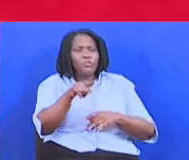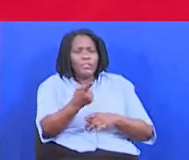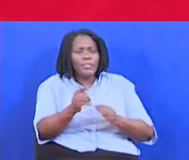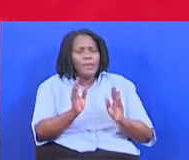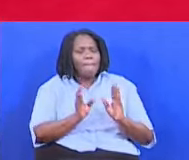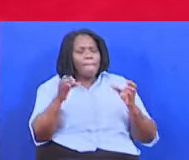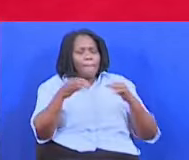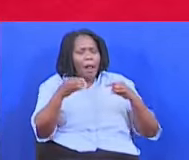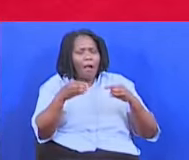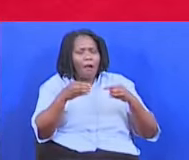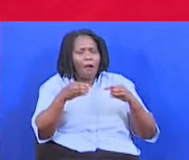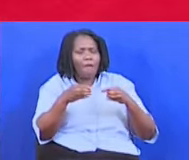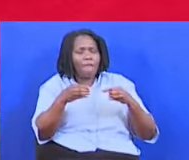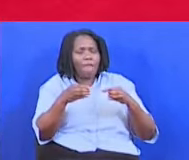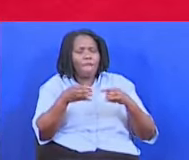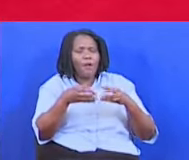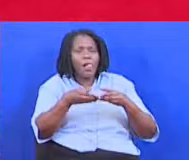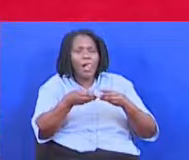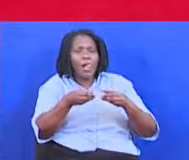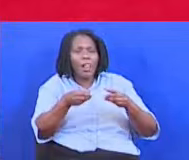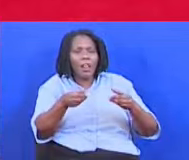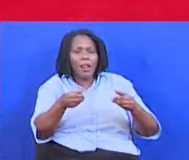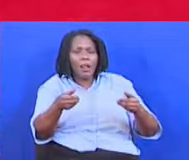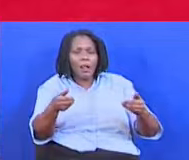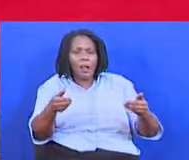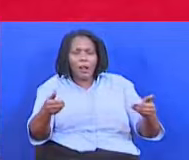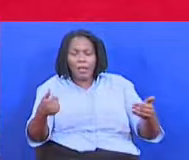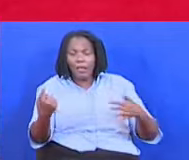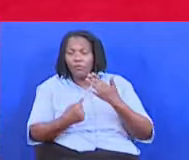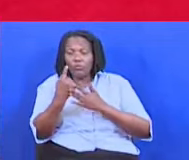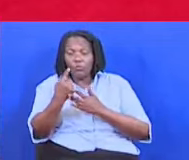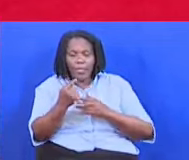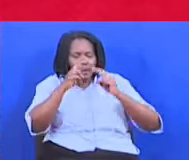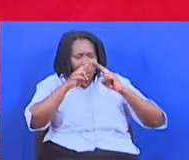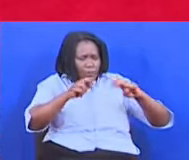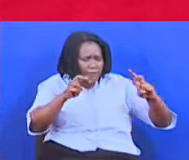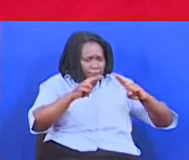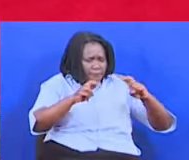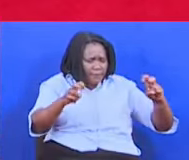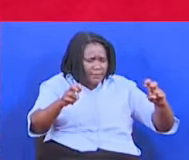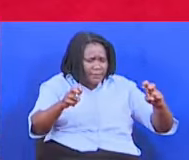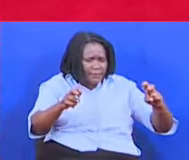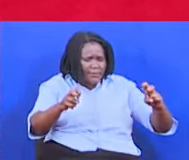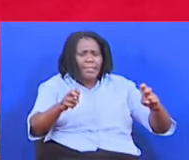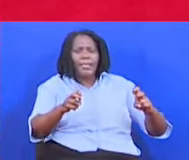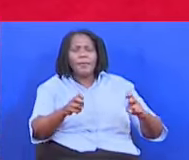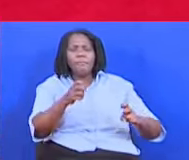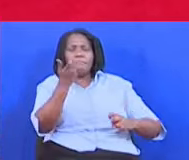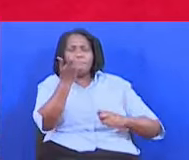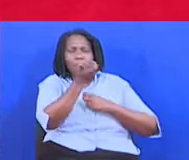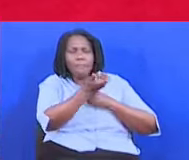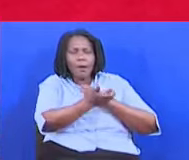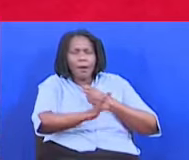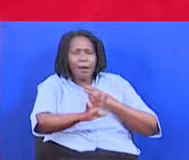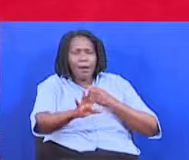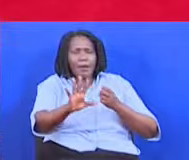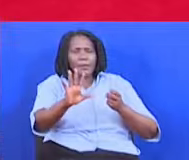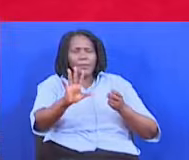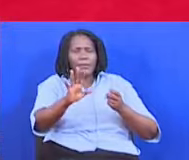duniani. Kwa mujibu wa tafiti na vipimo vilivyopo, maji ya Bahari ya Hindi katika pwani ya Dar es